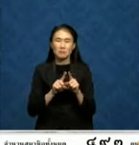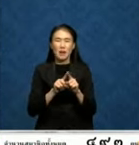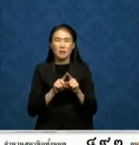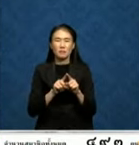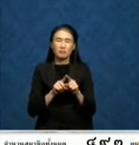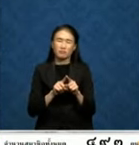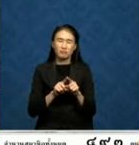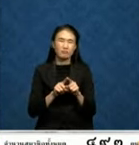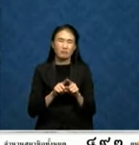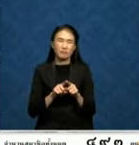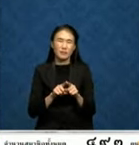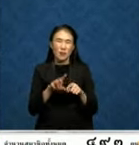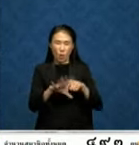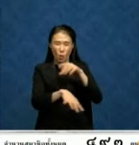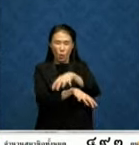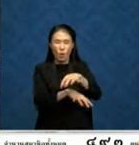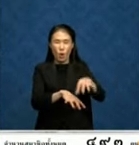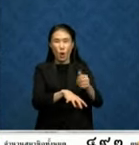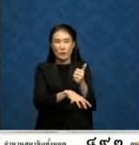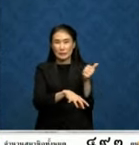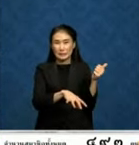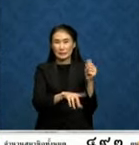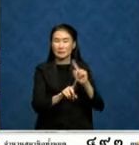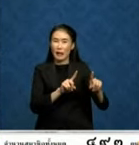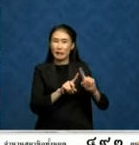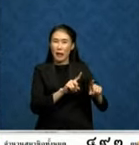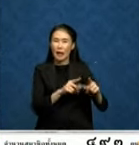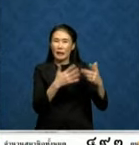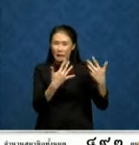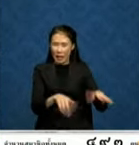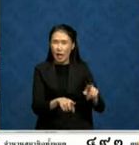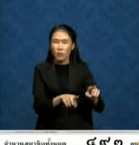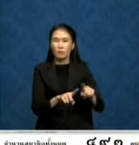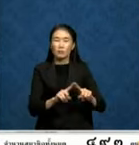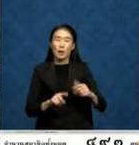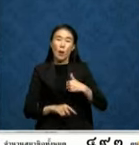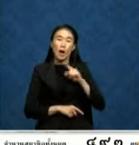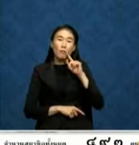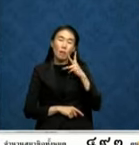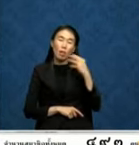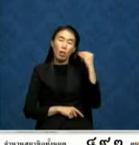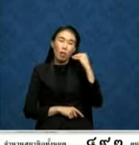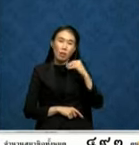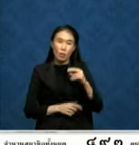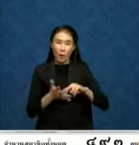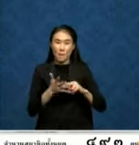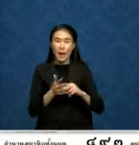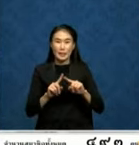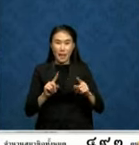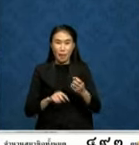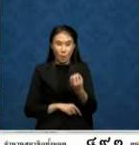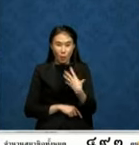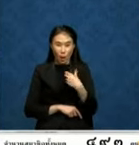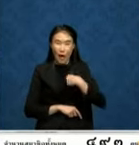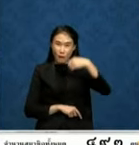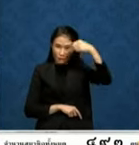ที่มีหน่วยงานนะครับต่างๆเนี่ยทำอยู่แล้วแต่ถ้าท่านบอกว่าโอเคมันคือภารกิจหลักนะครับก็อยากจะให้ท่านนะ